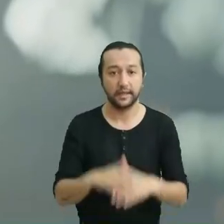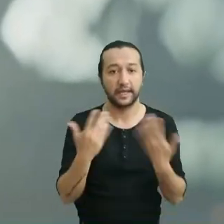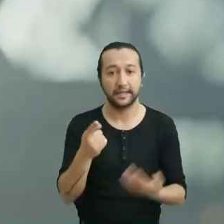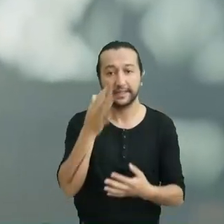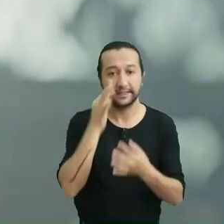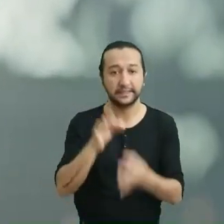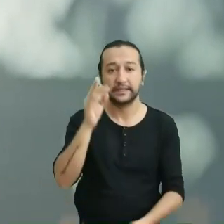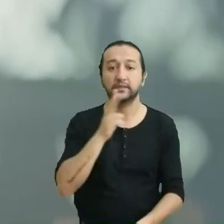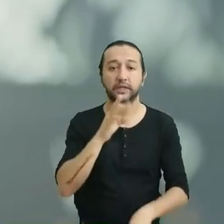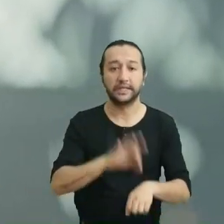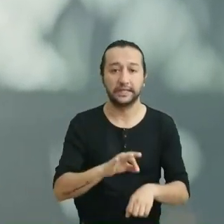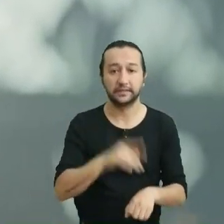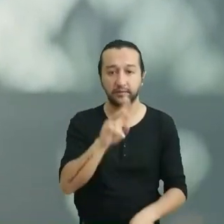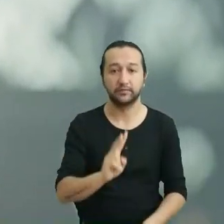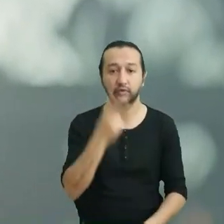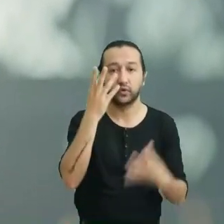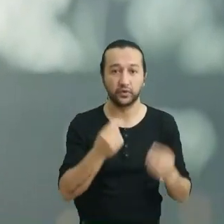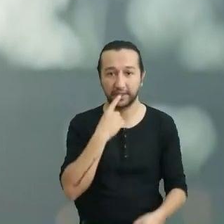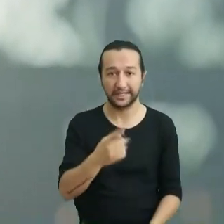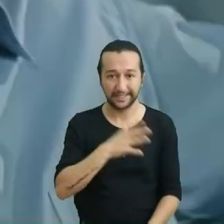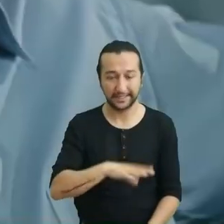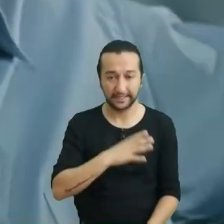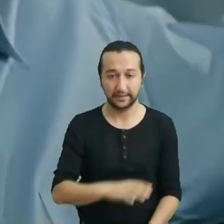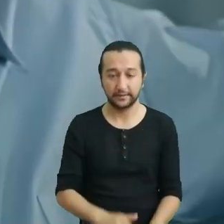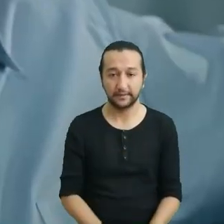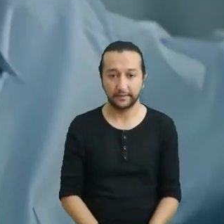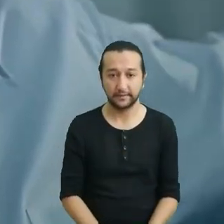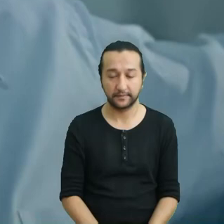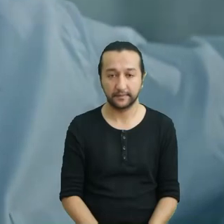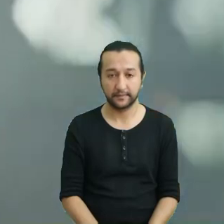Hani insan son dakikada bir mucize olsun der ya.